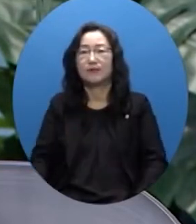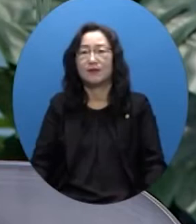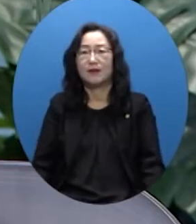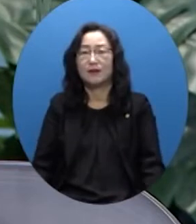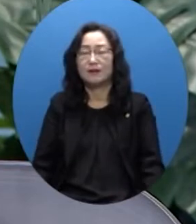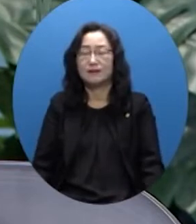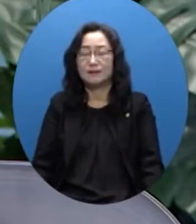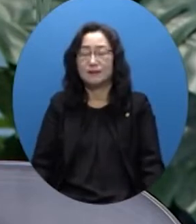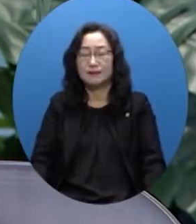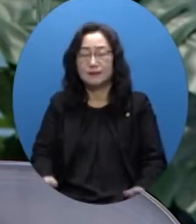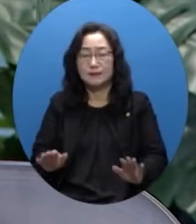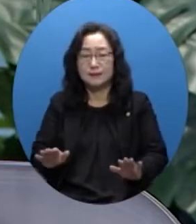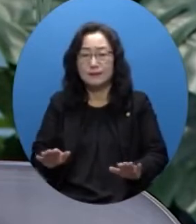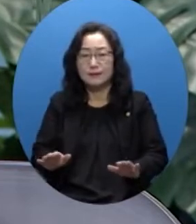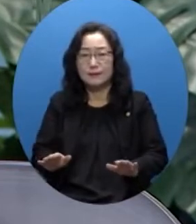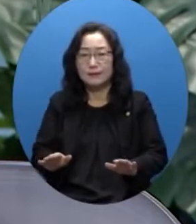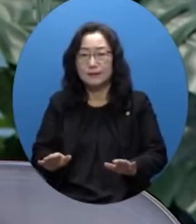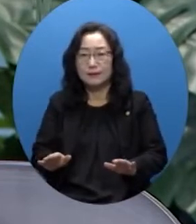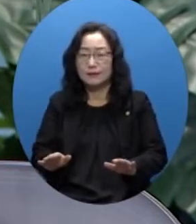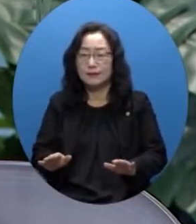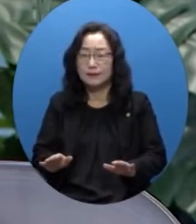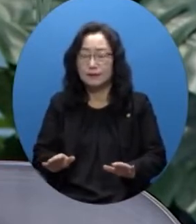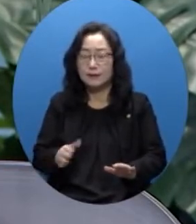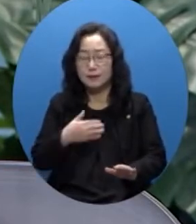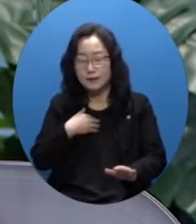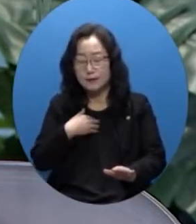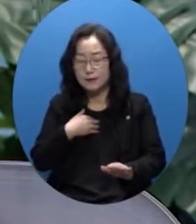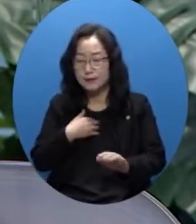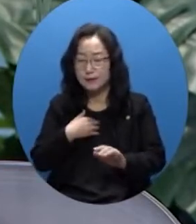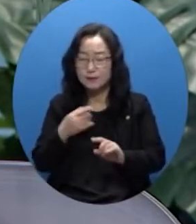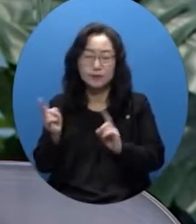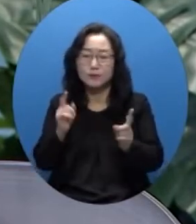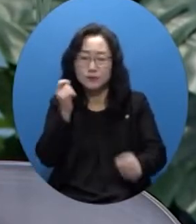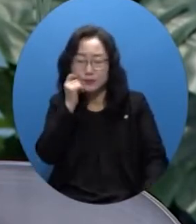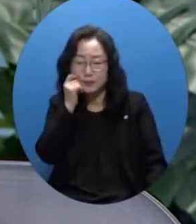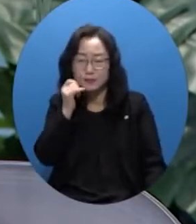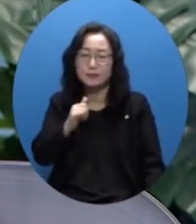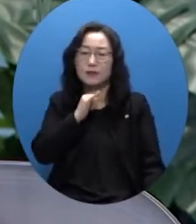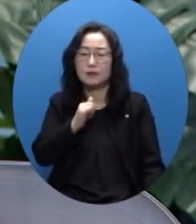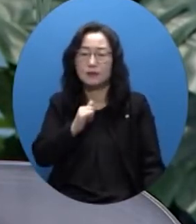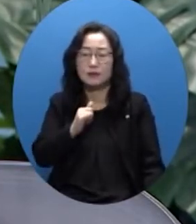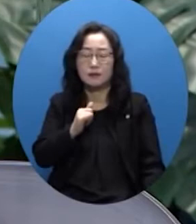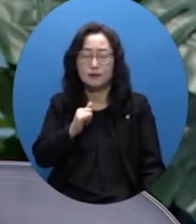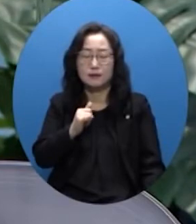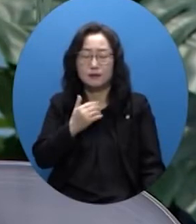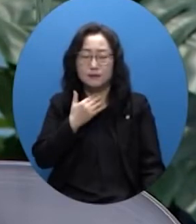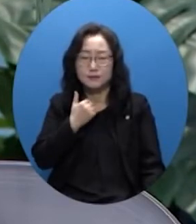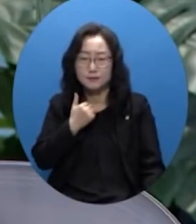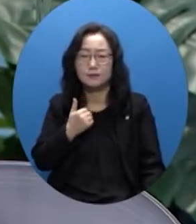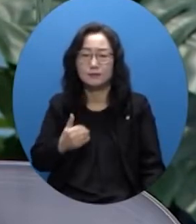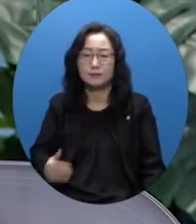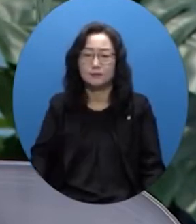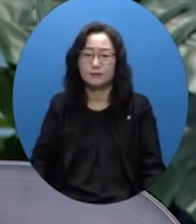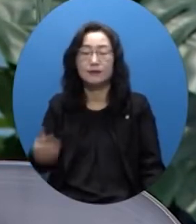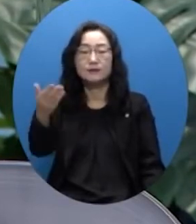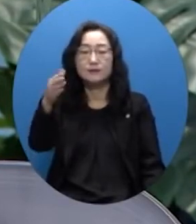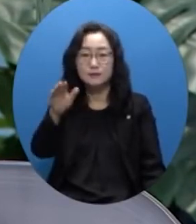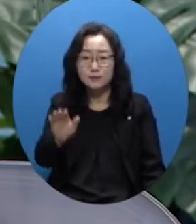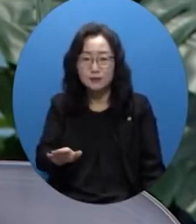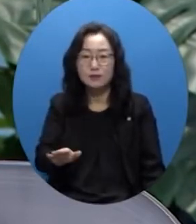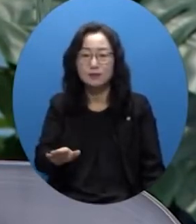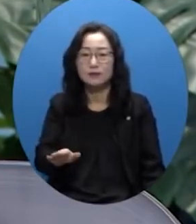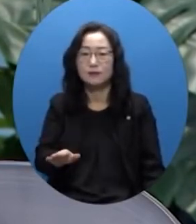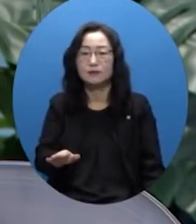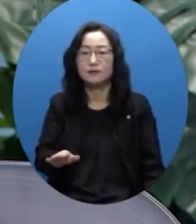그래서 급기야는 이렇게 사람 못 하나 하고 극단적인 선택을 하기도 합니다 그러나